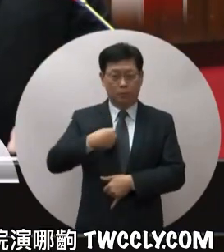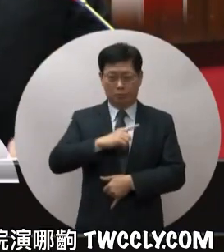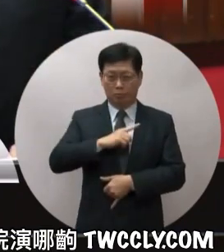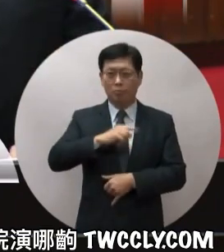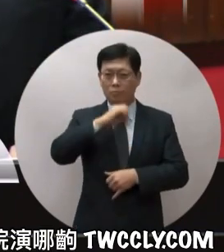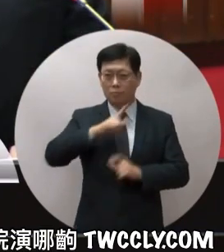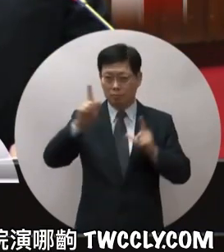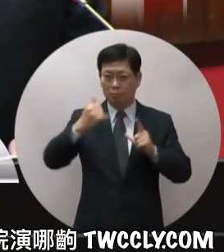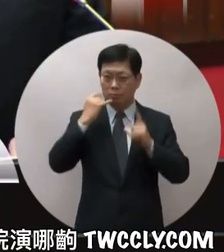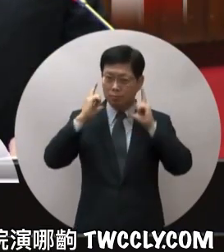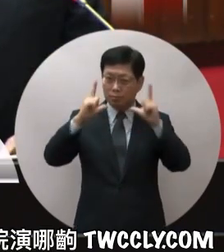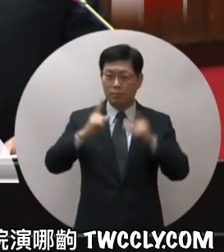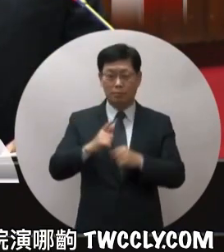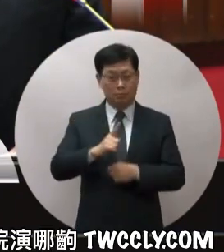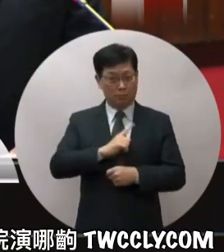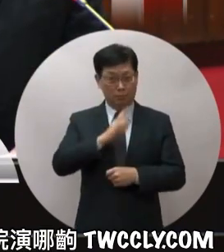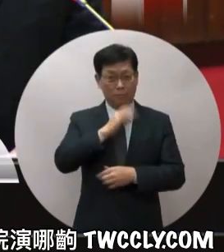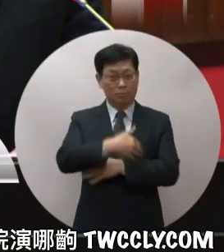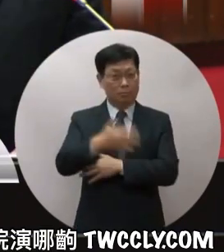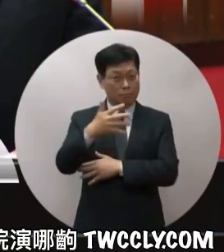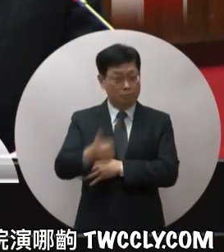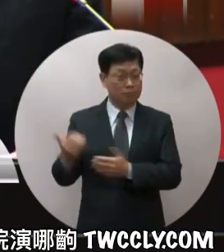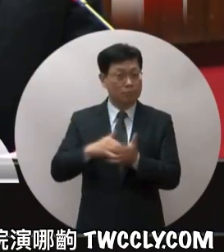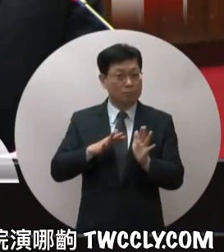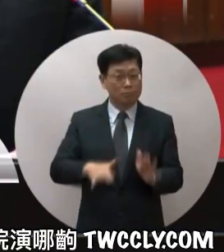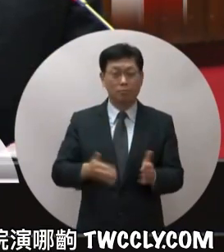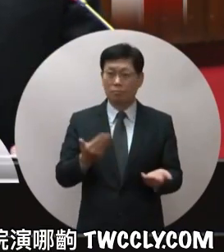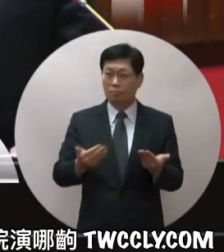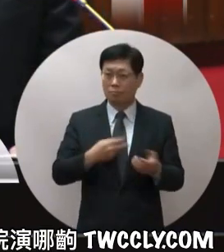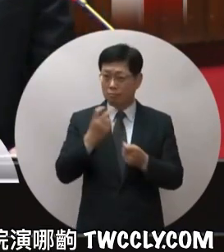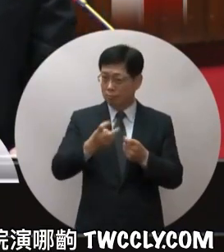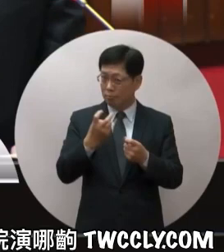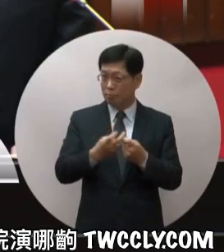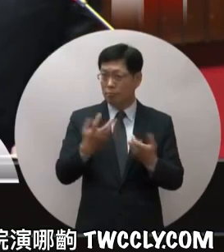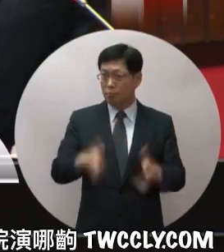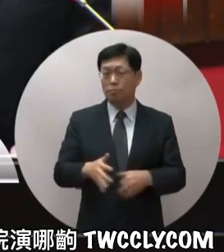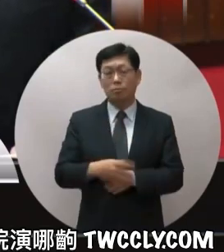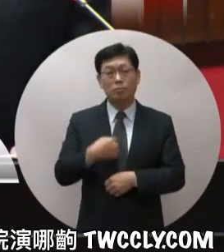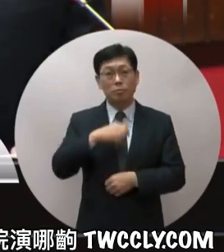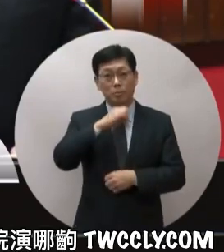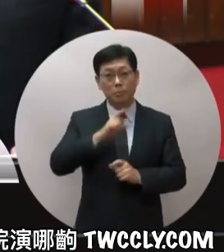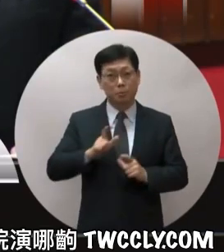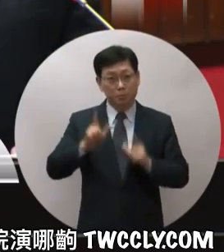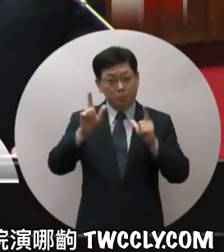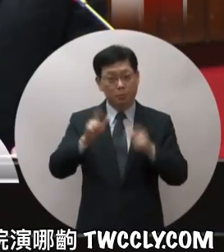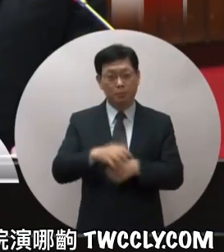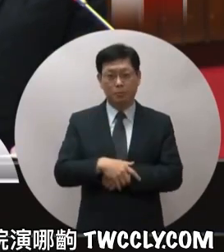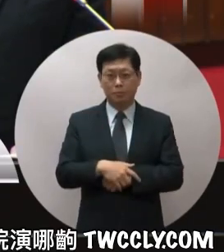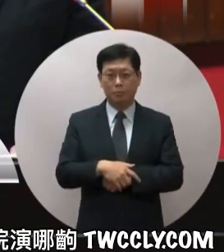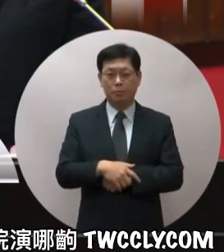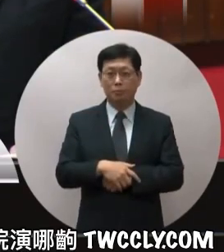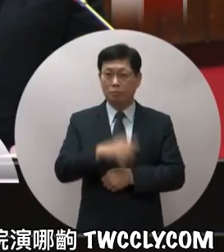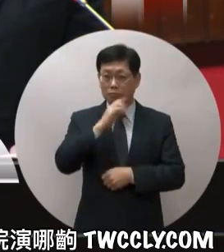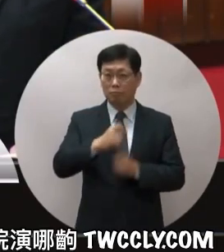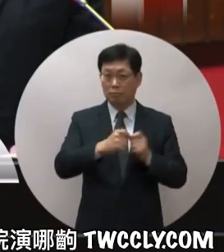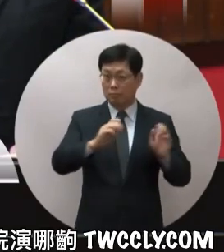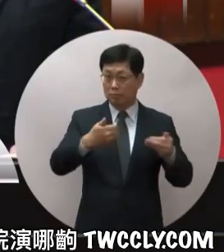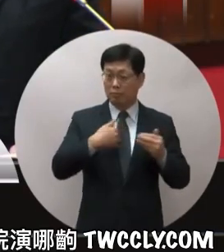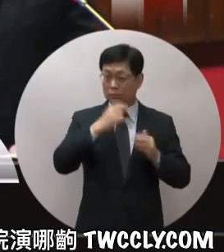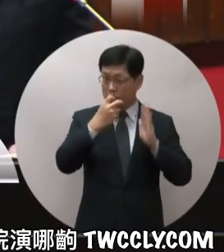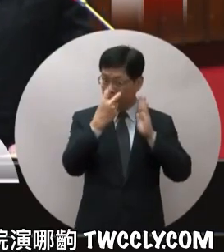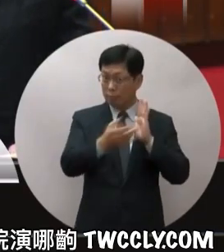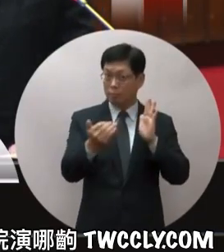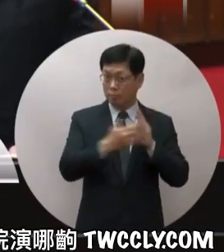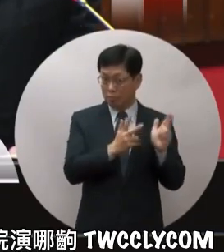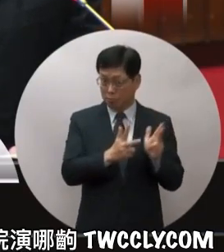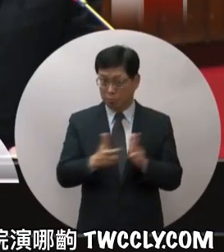才會出頭你做館長到現在都一直二十通而已我們屏東那一天我們從恆春視察要